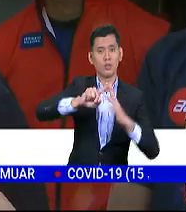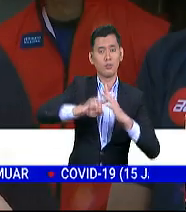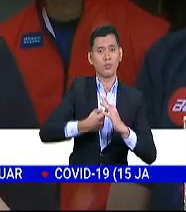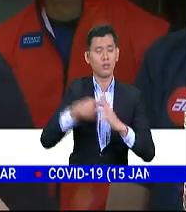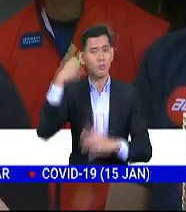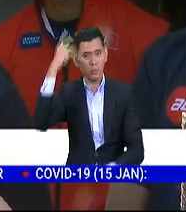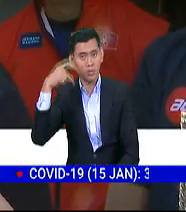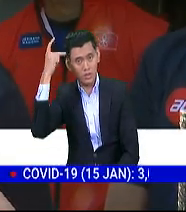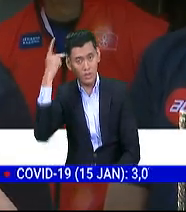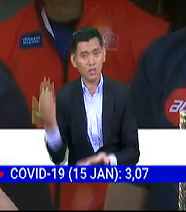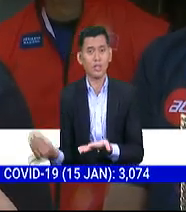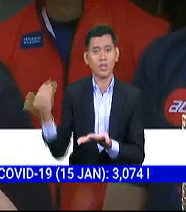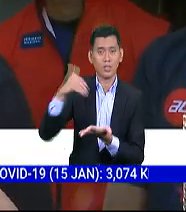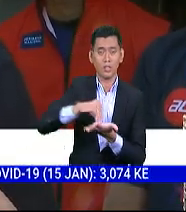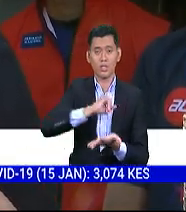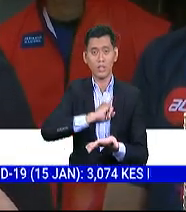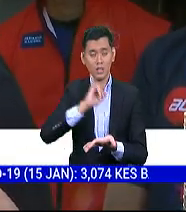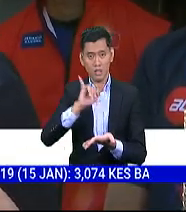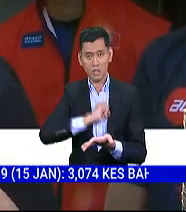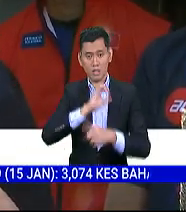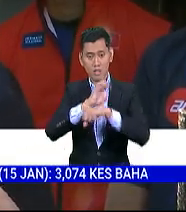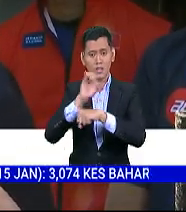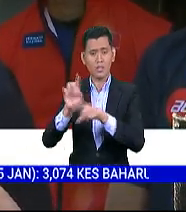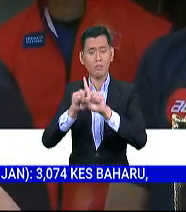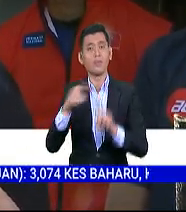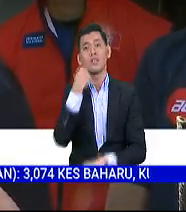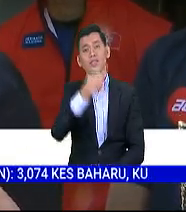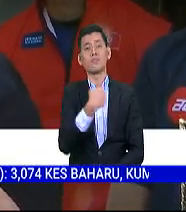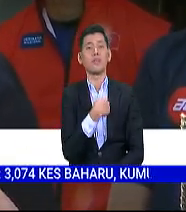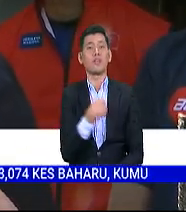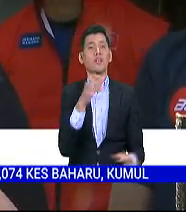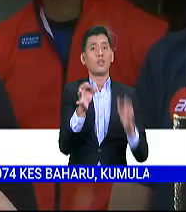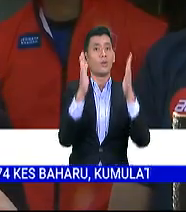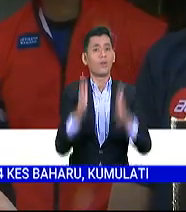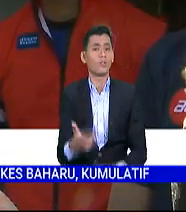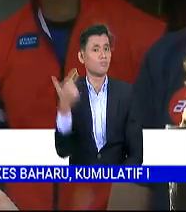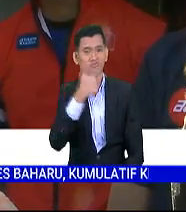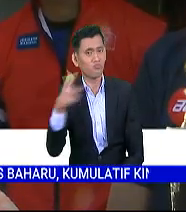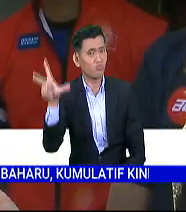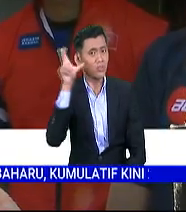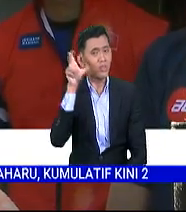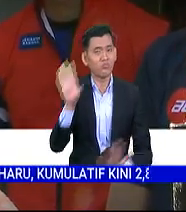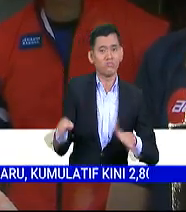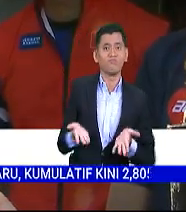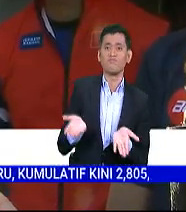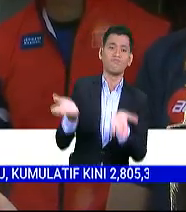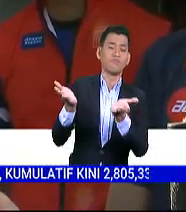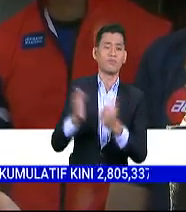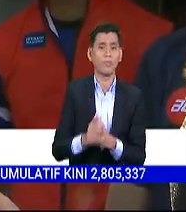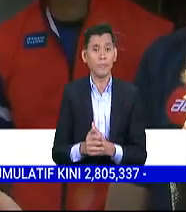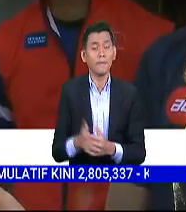balik. Itu saranan daripada saya, tetapi siapalah saya kalau orang tak nak dengar, tidak juga. Tentunya kalau ada orang